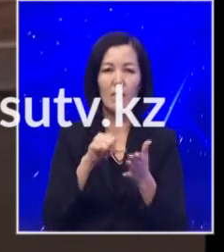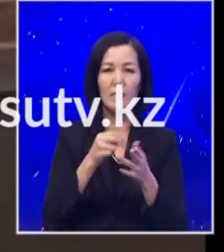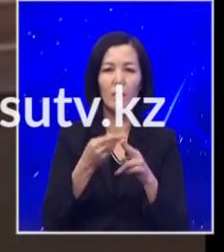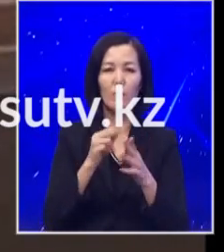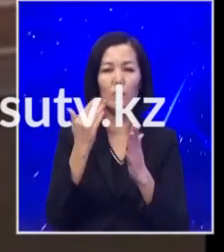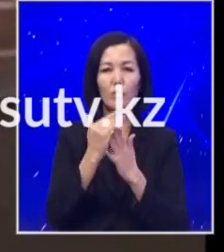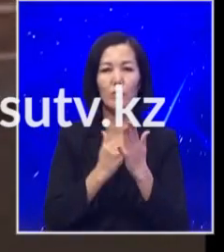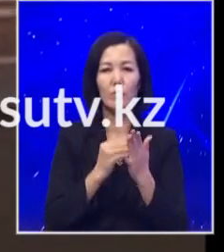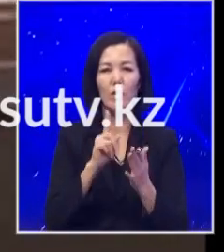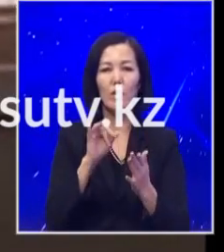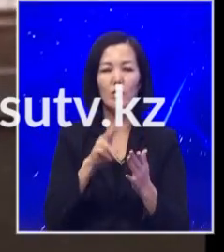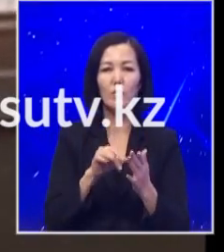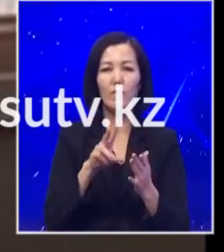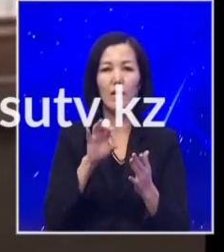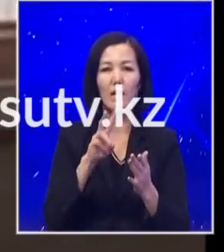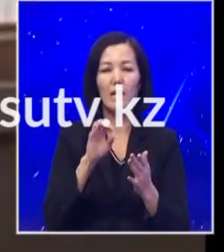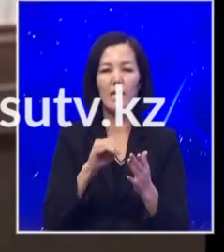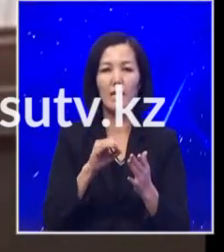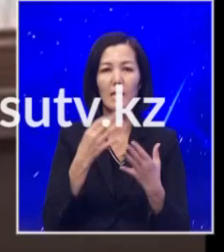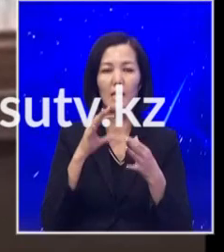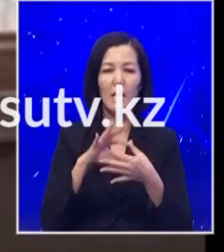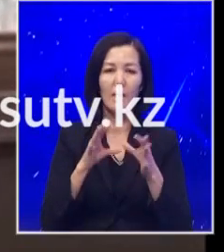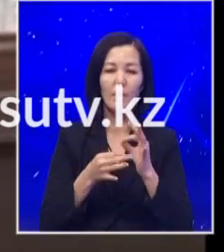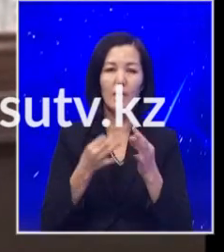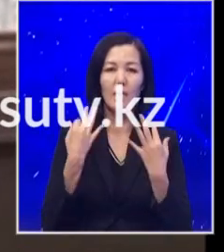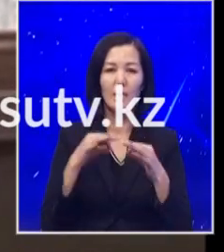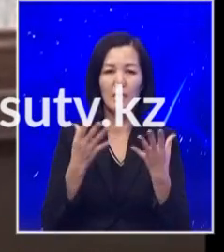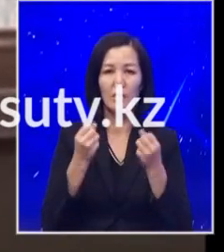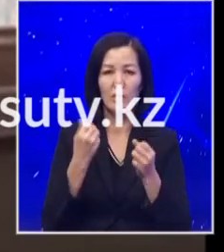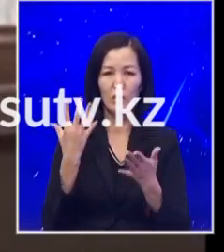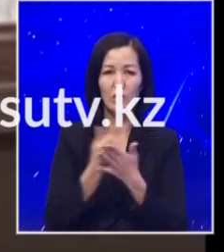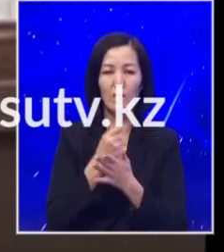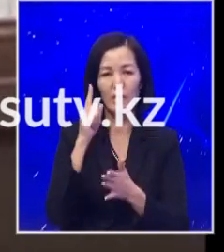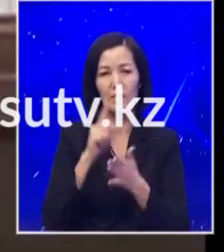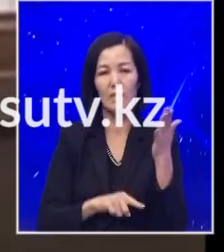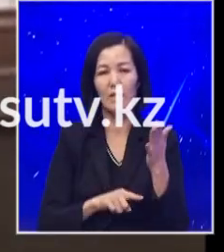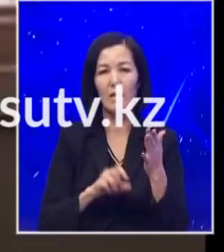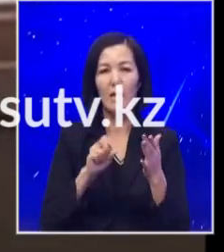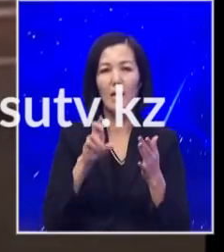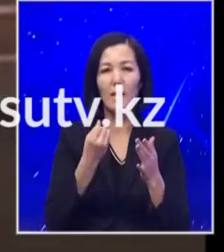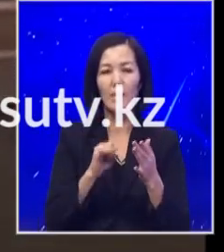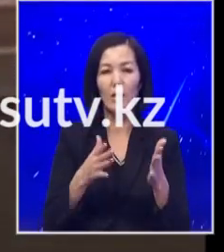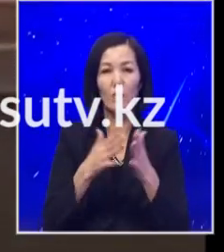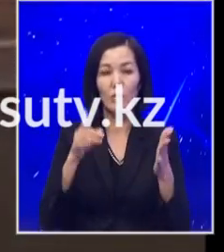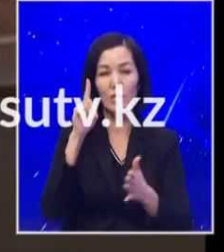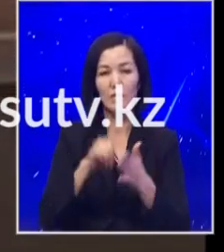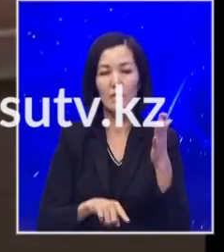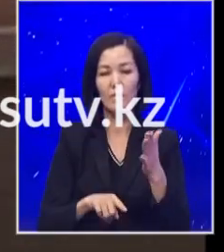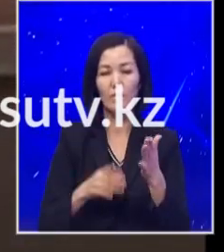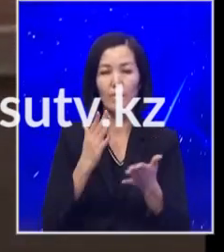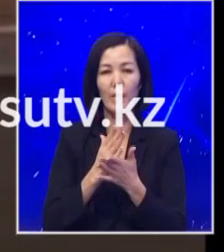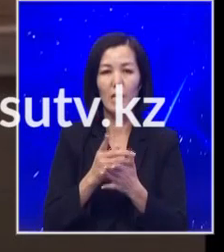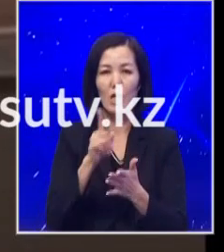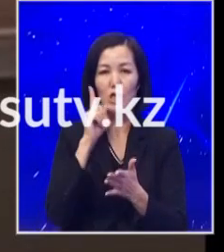тізімде Зүлфия мен Егор Сон олимпиада лицензиясын жеңіп алады деген ойдамыз. Сонымен бірге Абылай Ауылхановтың жолына үлкен үмітпен қарап отырмыз.